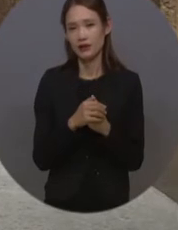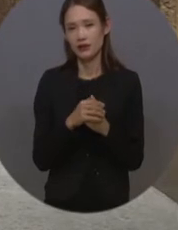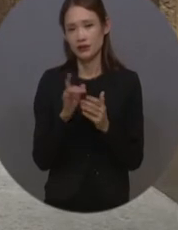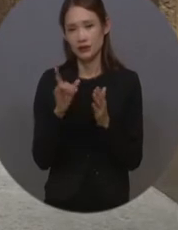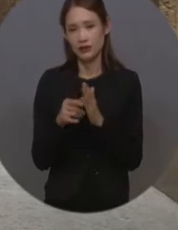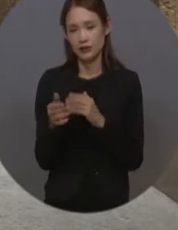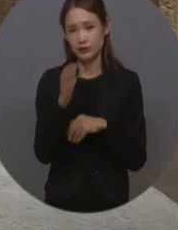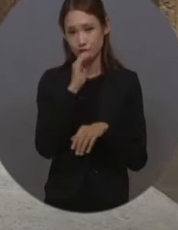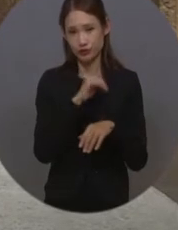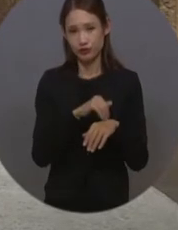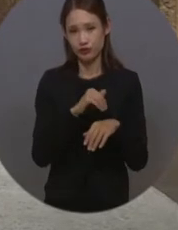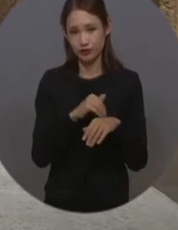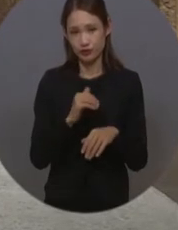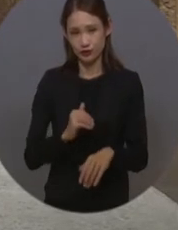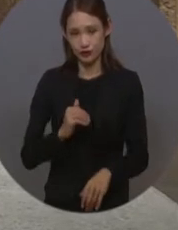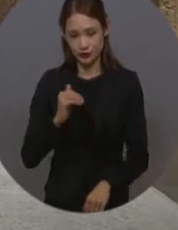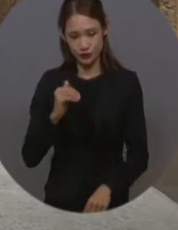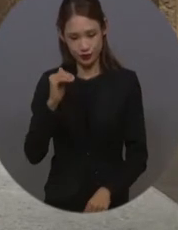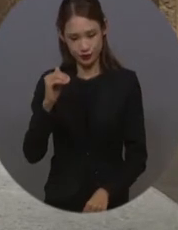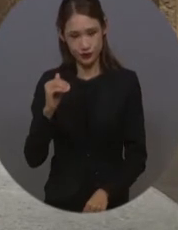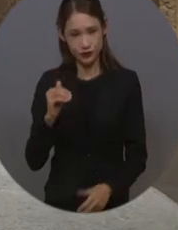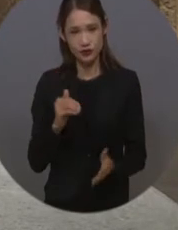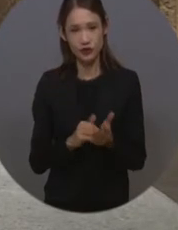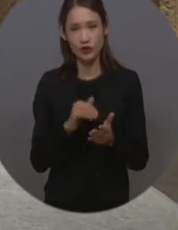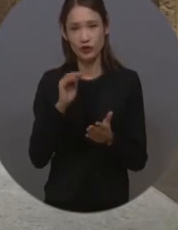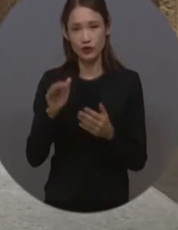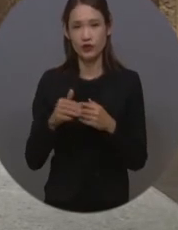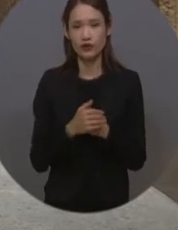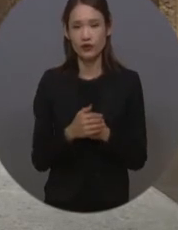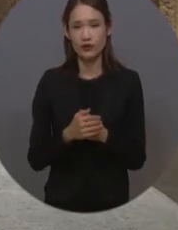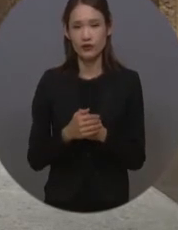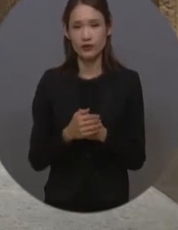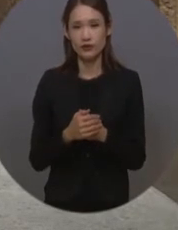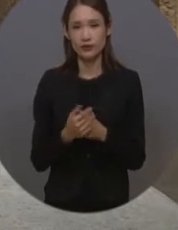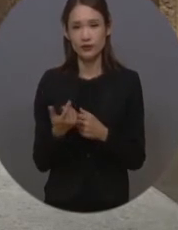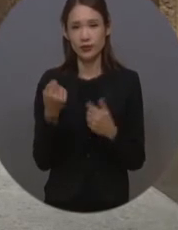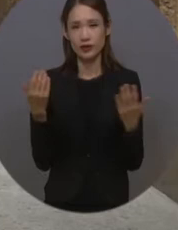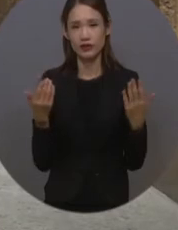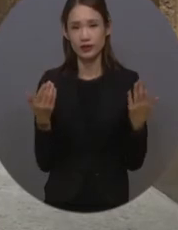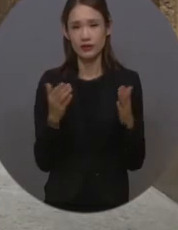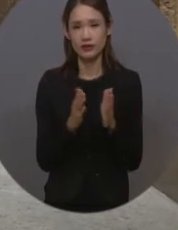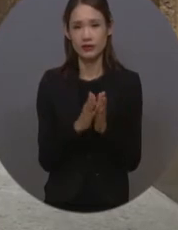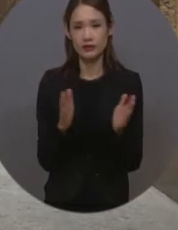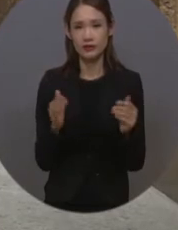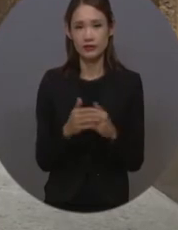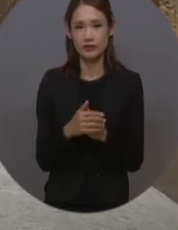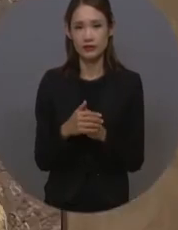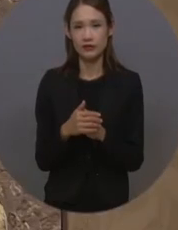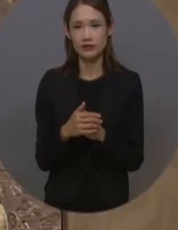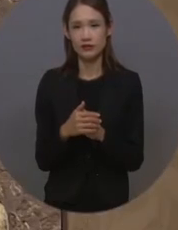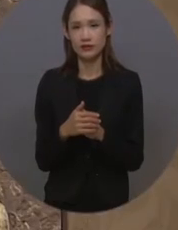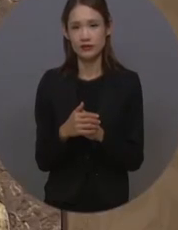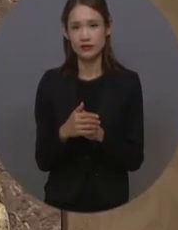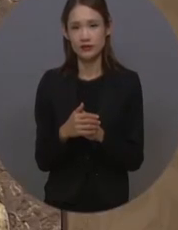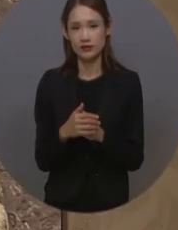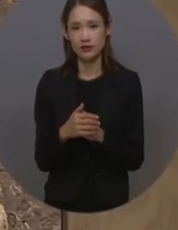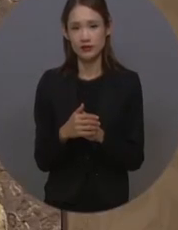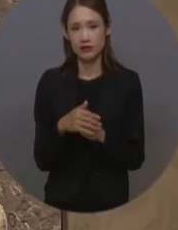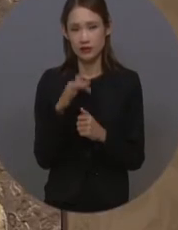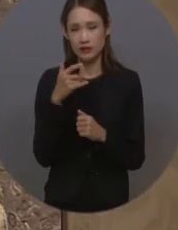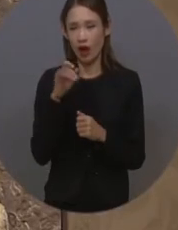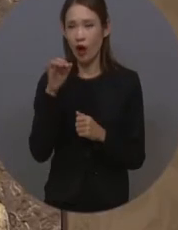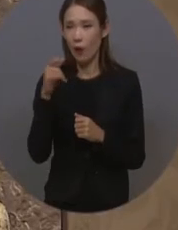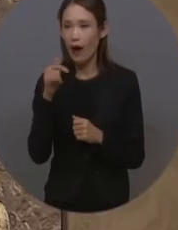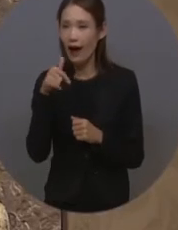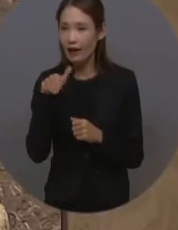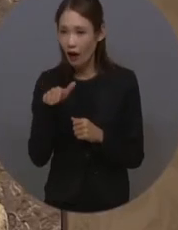이런 훈련 과정을 거친 후에 이 바로 투입을 하게 되는 건가요? 이제 경과형 일자리라고 돼서 예,